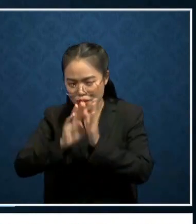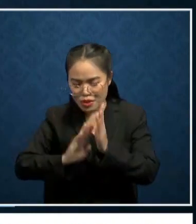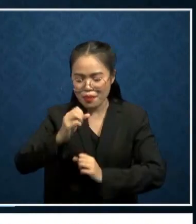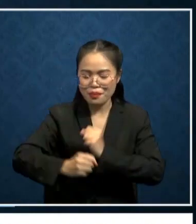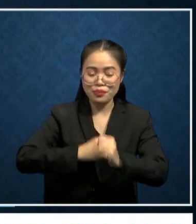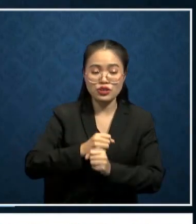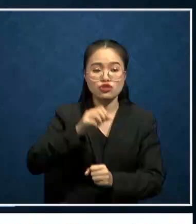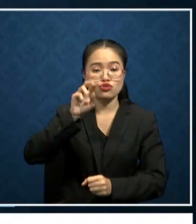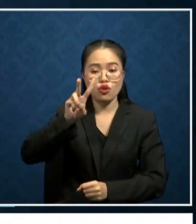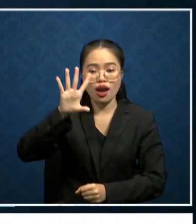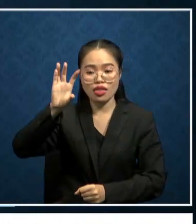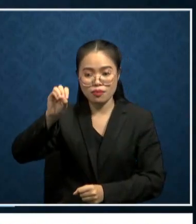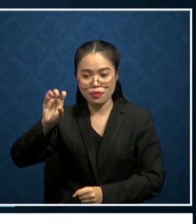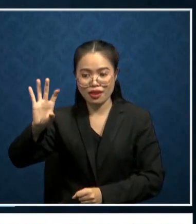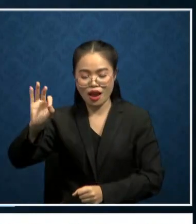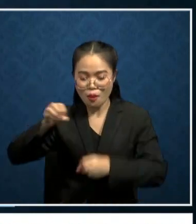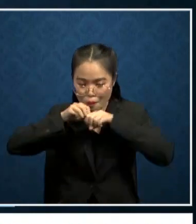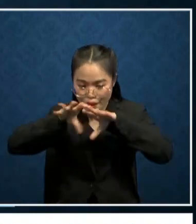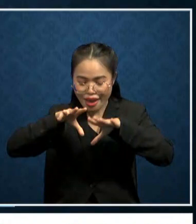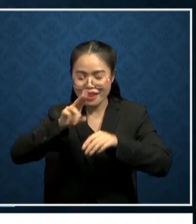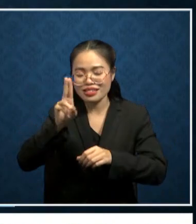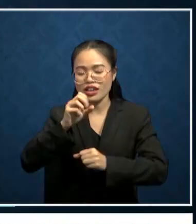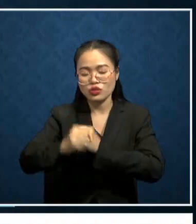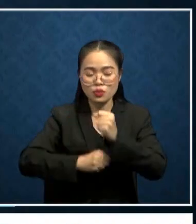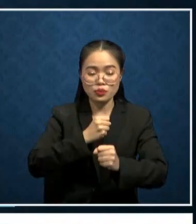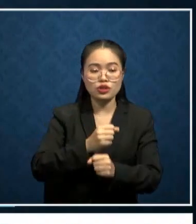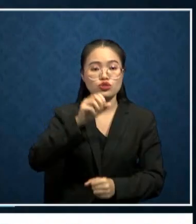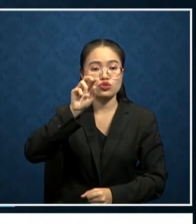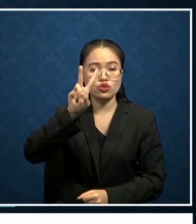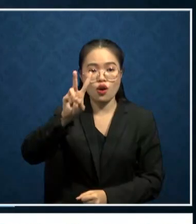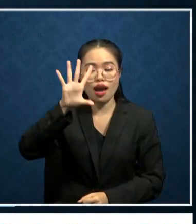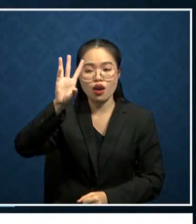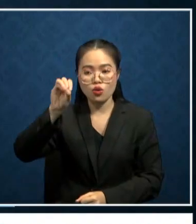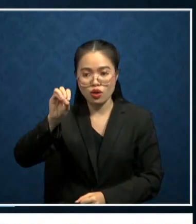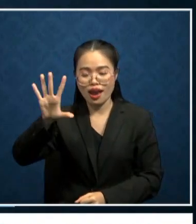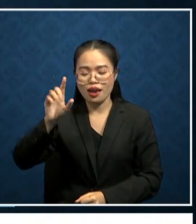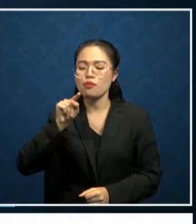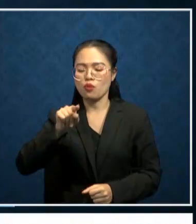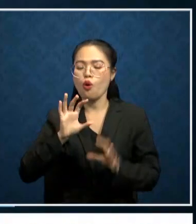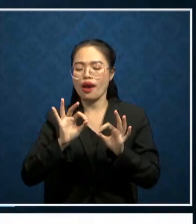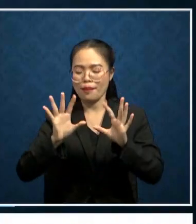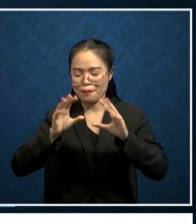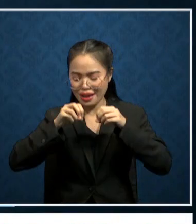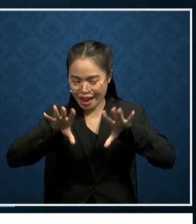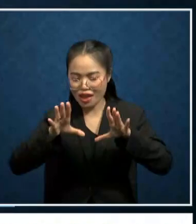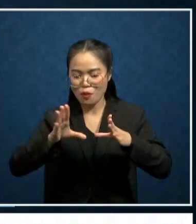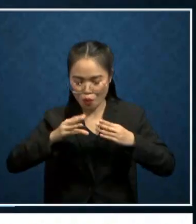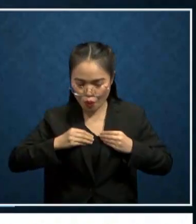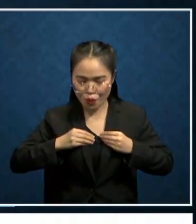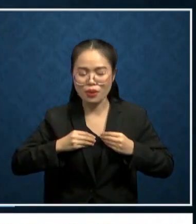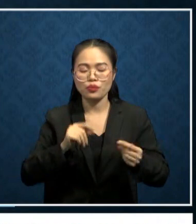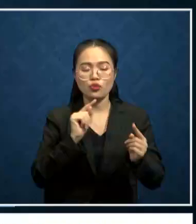ไปใช้เมื่อปี 65ไปแล้วนะครับซึ่งได้กำหนดไว้อย่างชัดเจนแล้วครับเห็นด้วยครับหัวข้อย่อยที่ 2การ